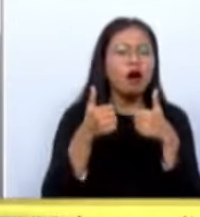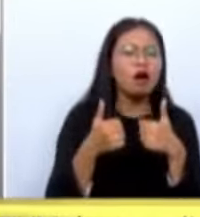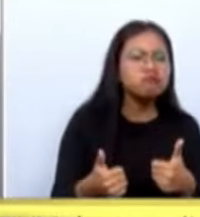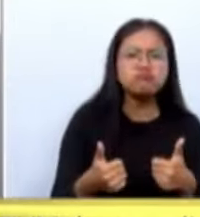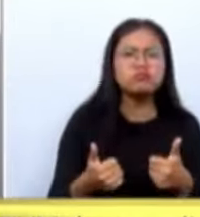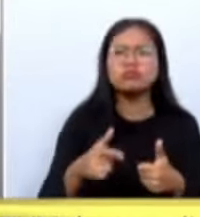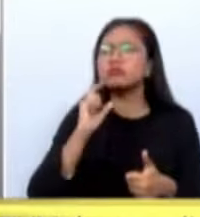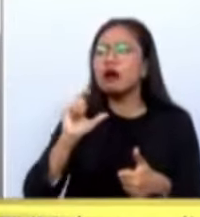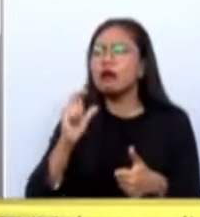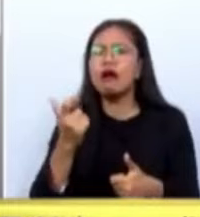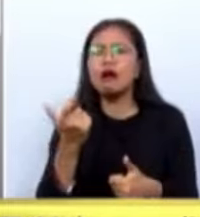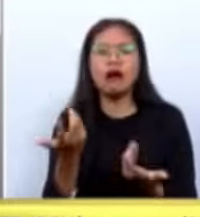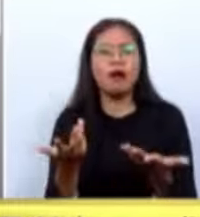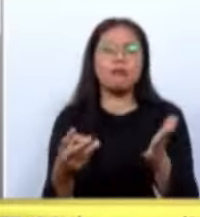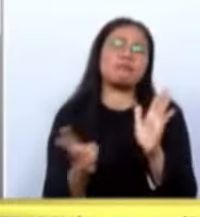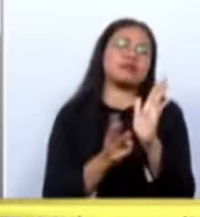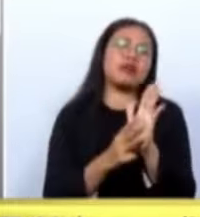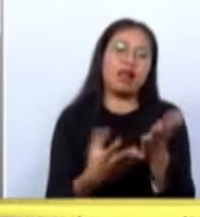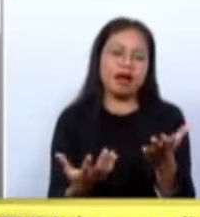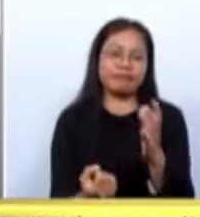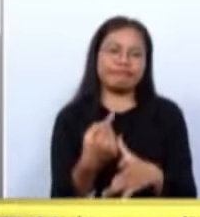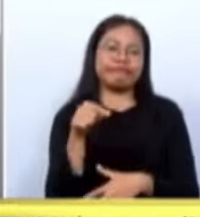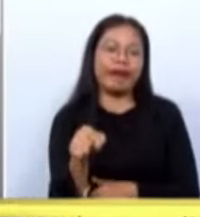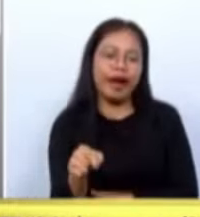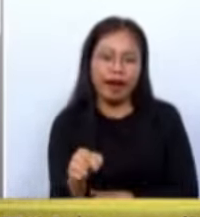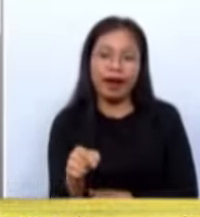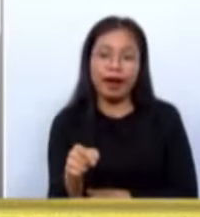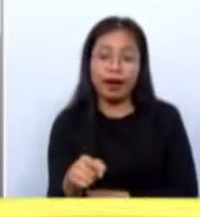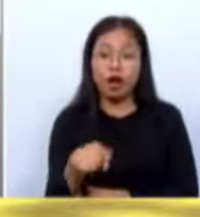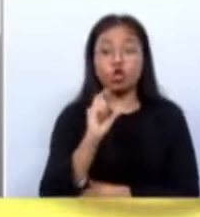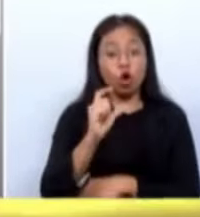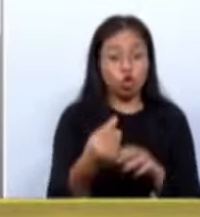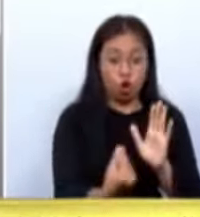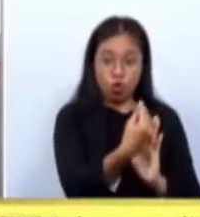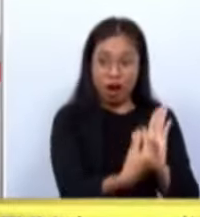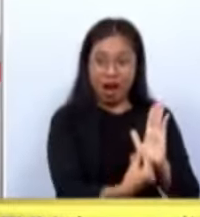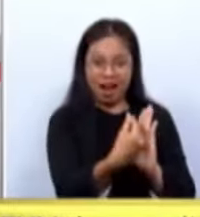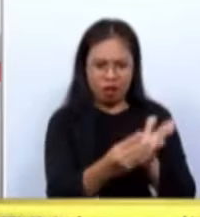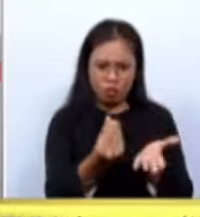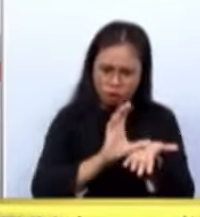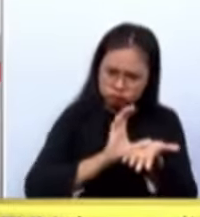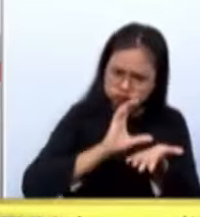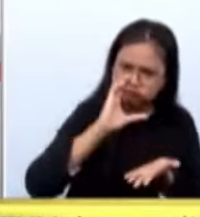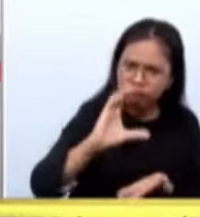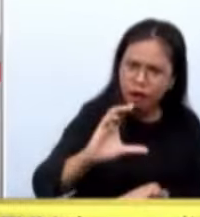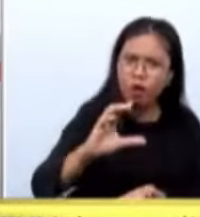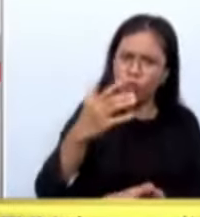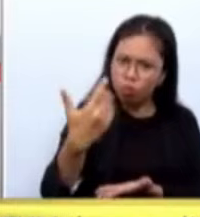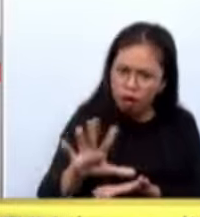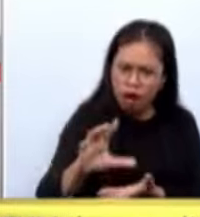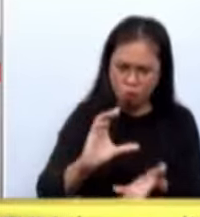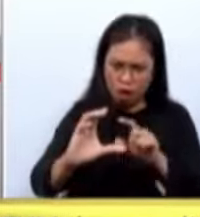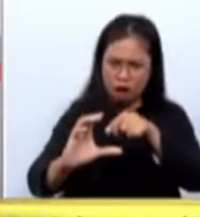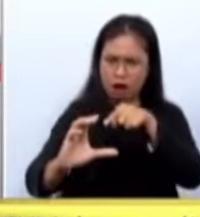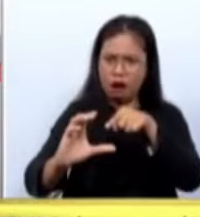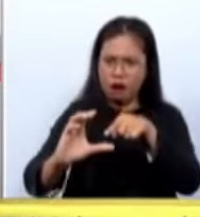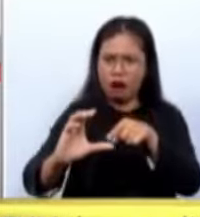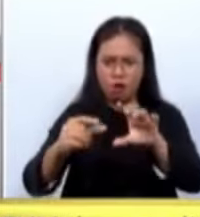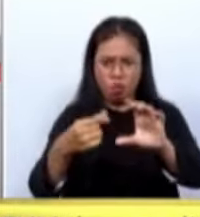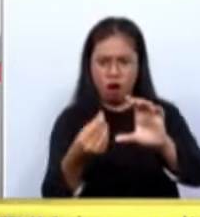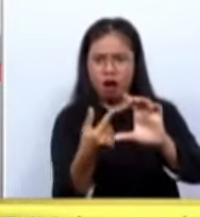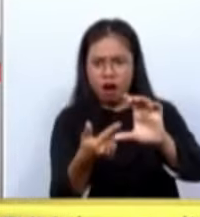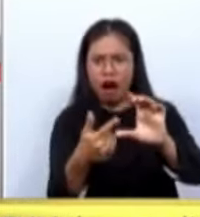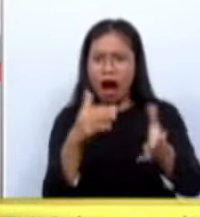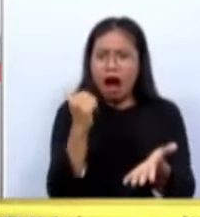letak problemnya jadi ketika anggaran yang begitu besar dialokasikan justru bukan untuk